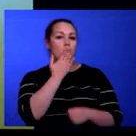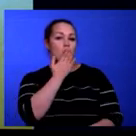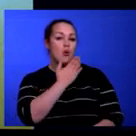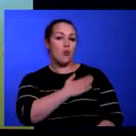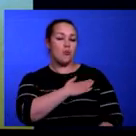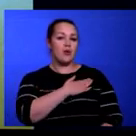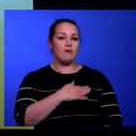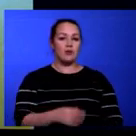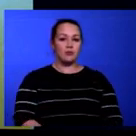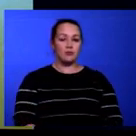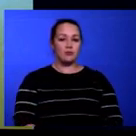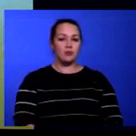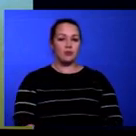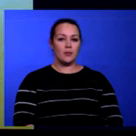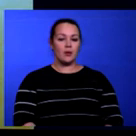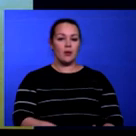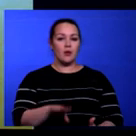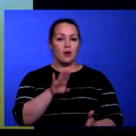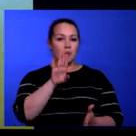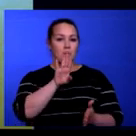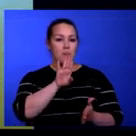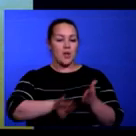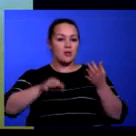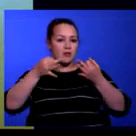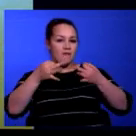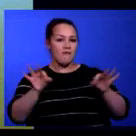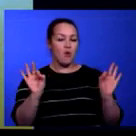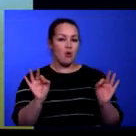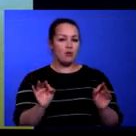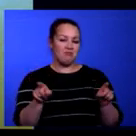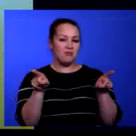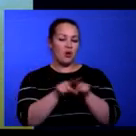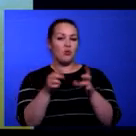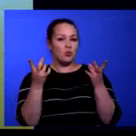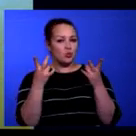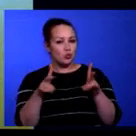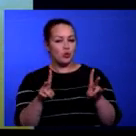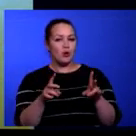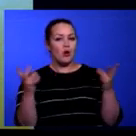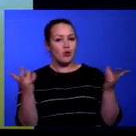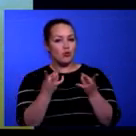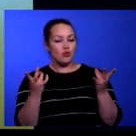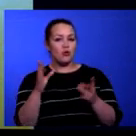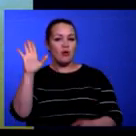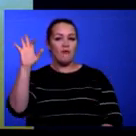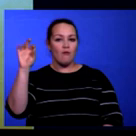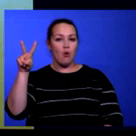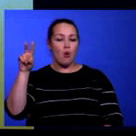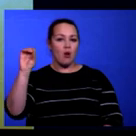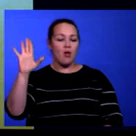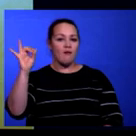безвольный и такого мы не возьмем нам нужен волевой матрос